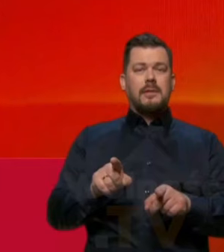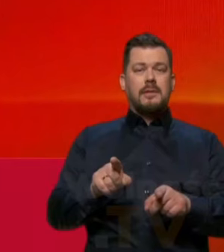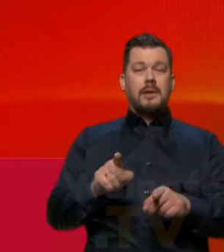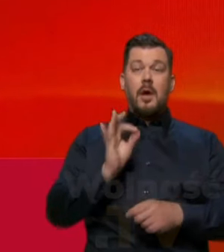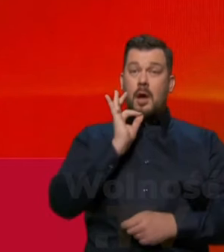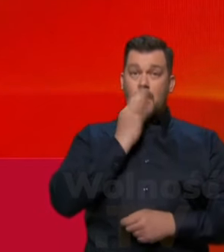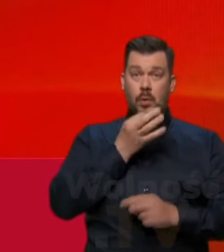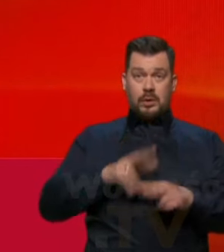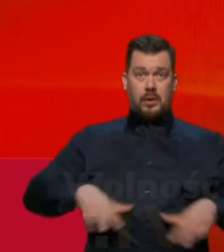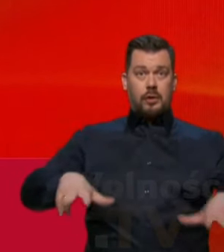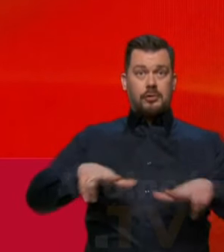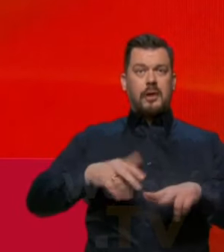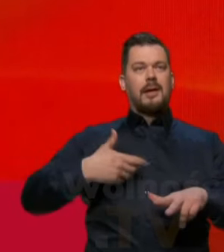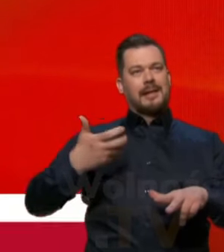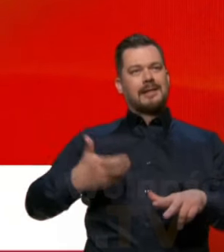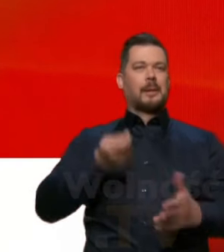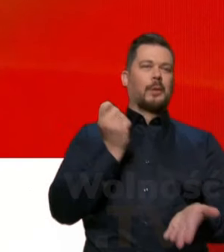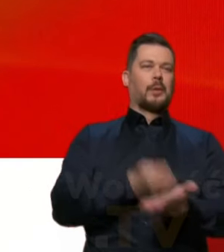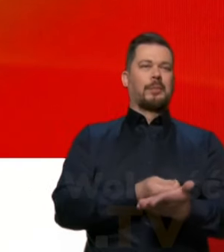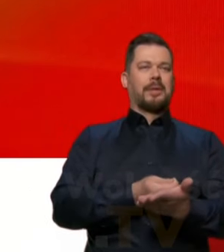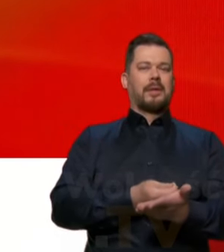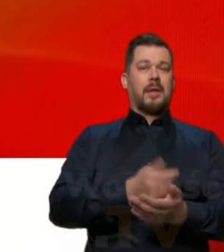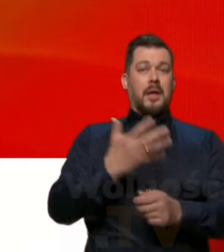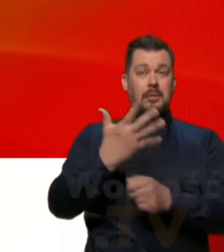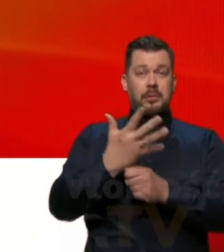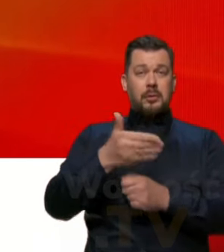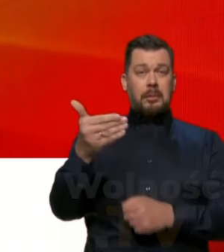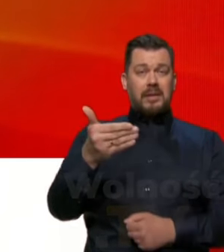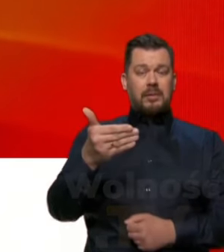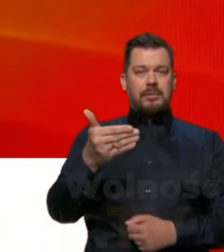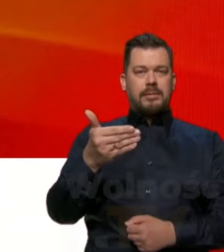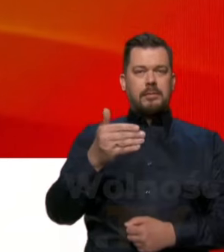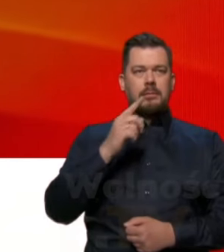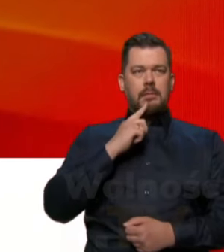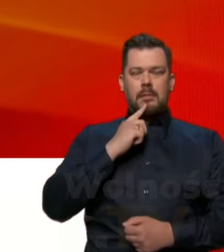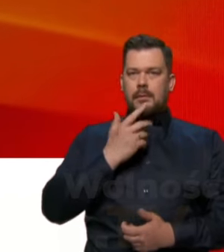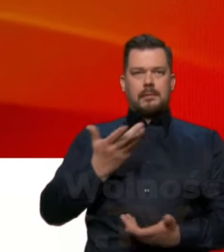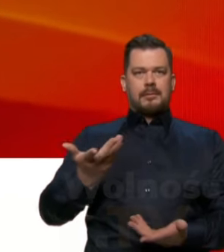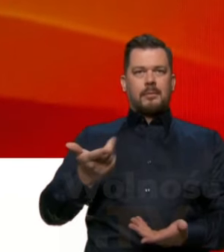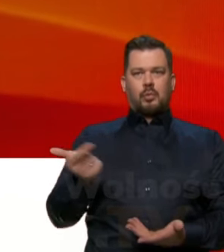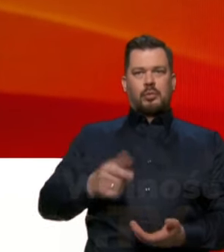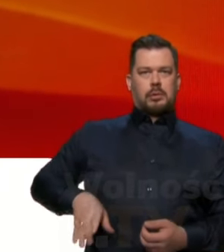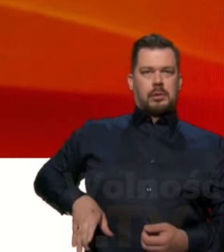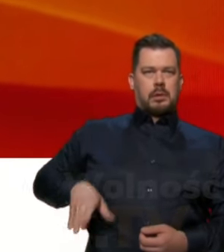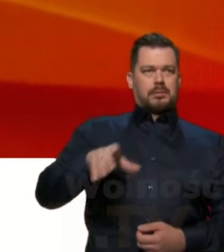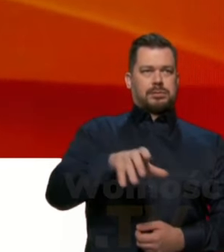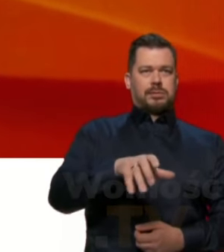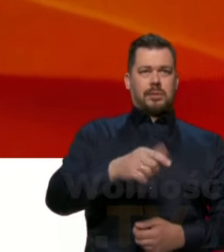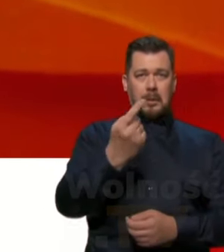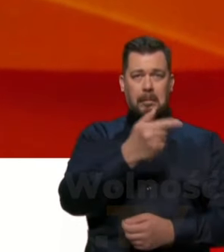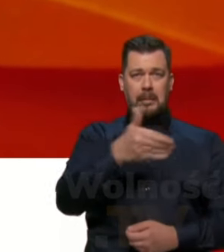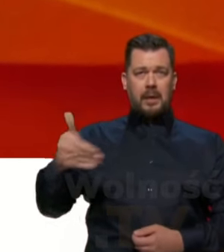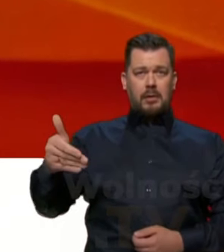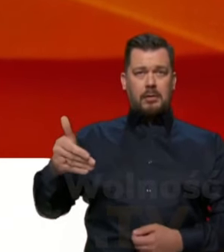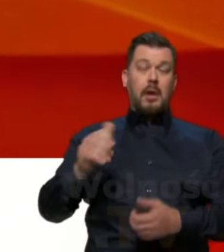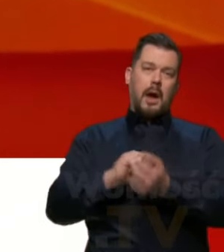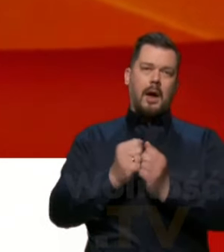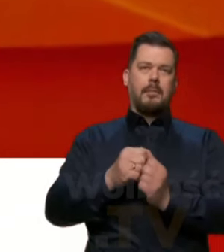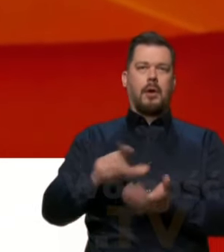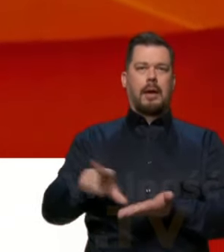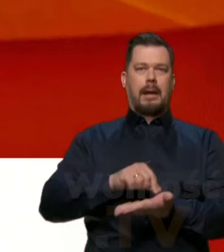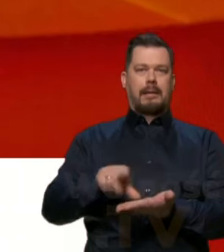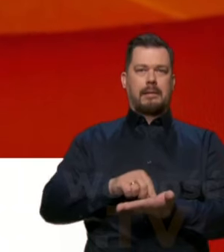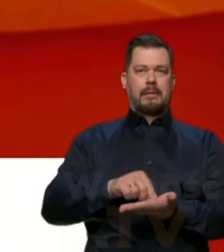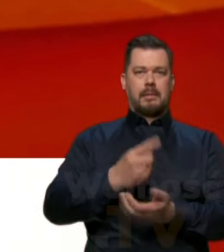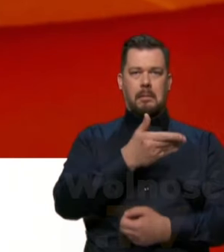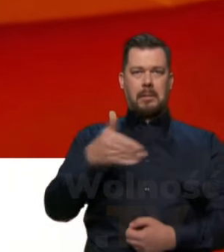młoda rodzina, która chce na start kupić mieszkanie 50-metrowe, musi albo mieć w kieszeni 1 000 000 zł, albo mieć zdolność